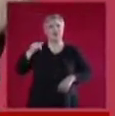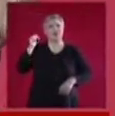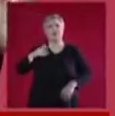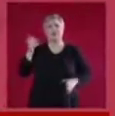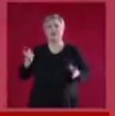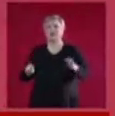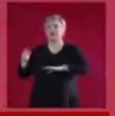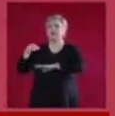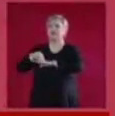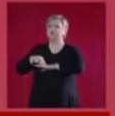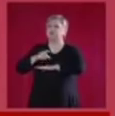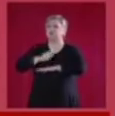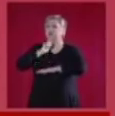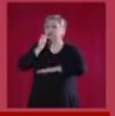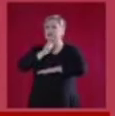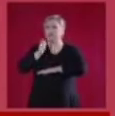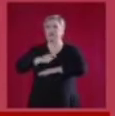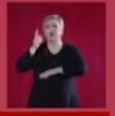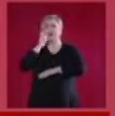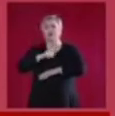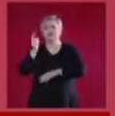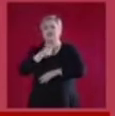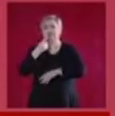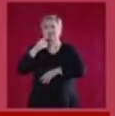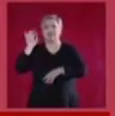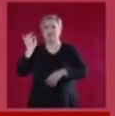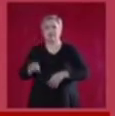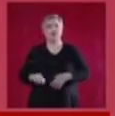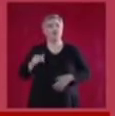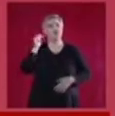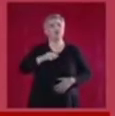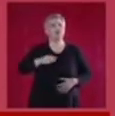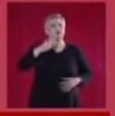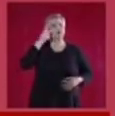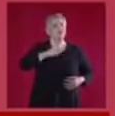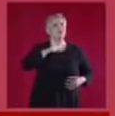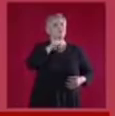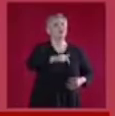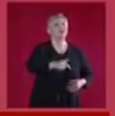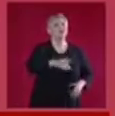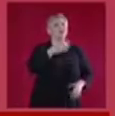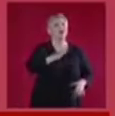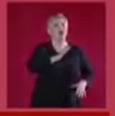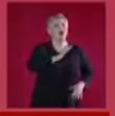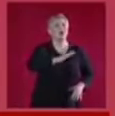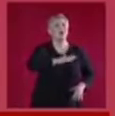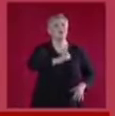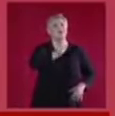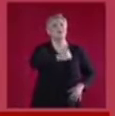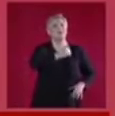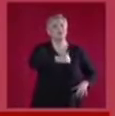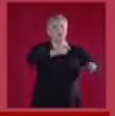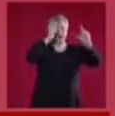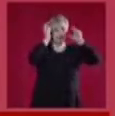απειλές και συκοφαντίες άλλο τόσο οι δημοκρατικοί πολίτες θα γεμίζουν στάδια γήπεδα και πλατείες σε όλη τη